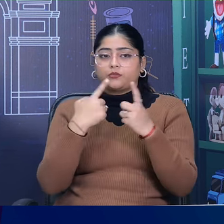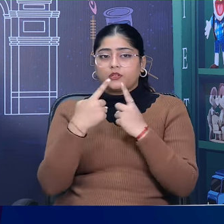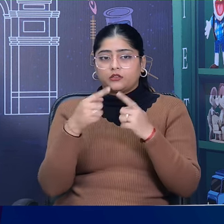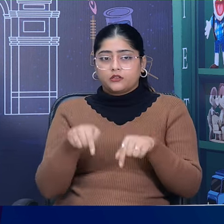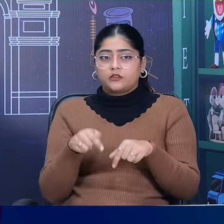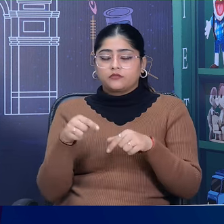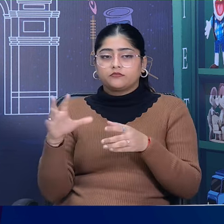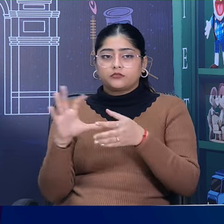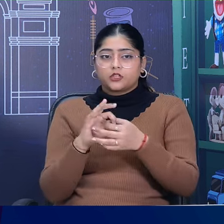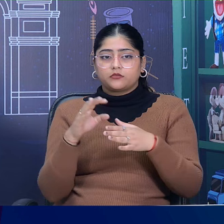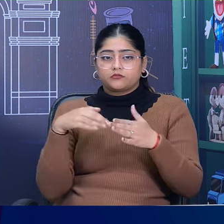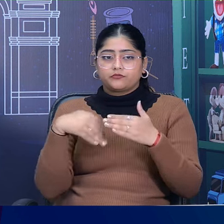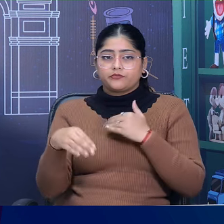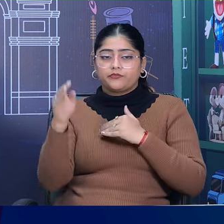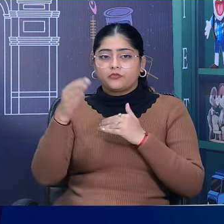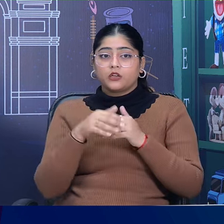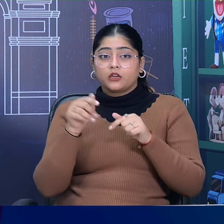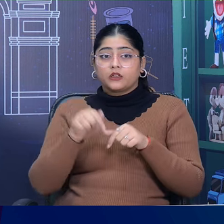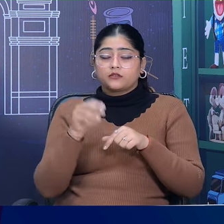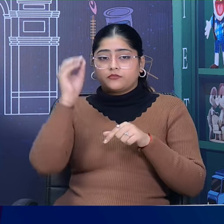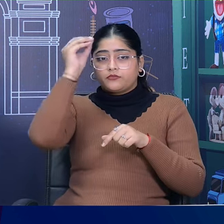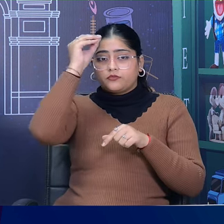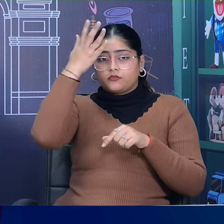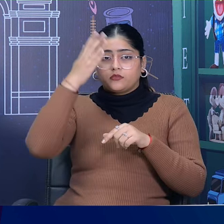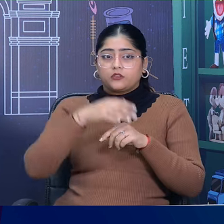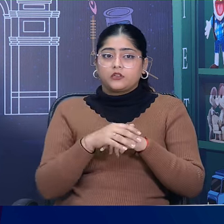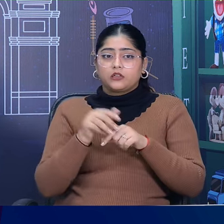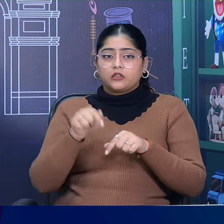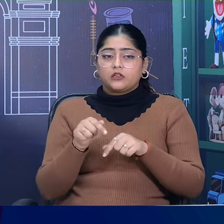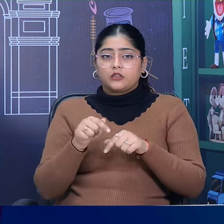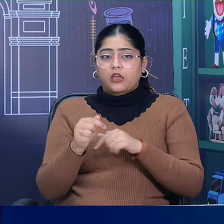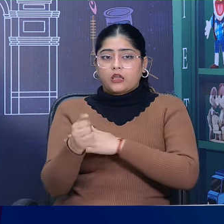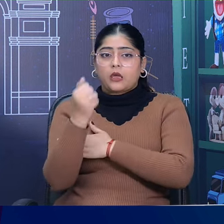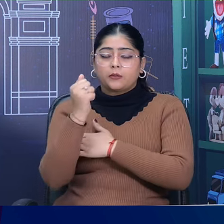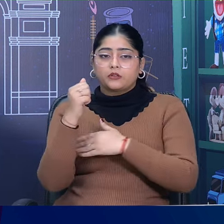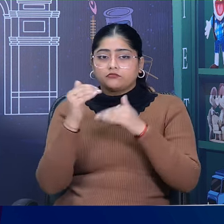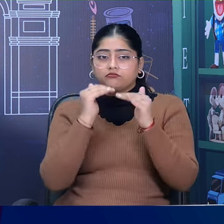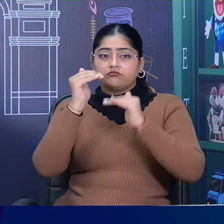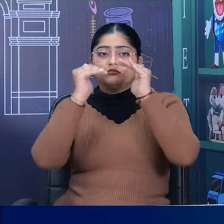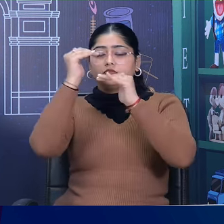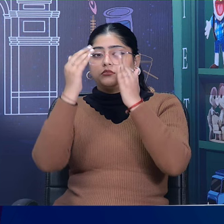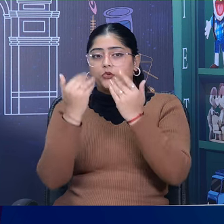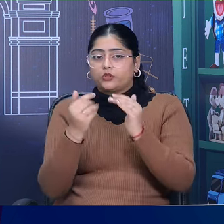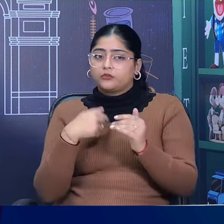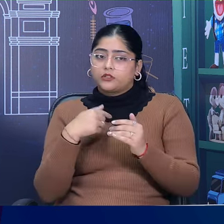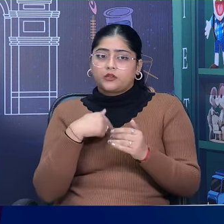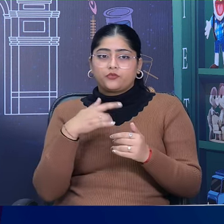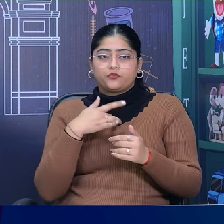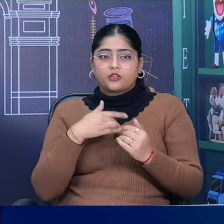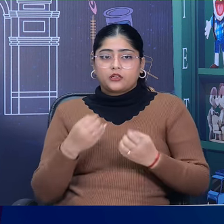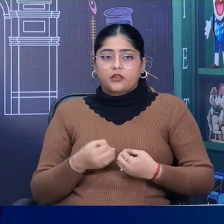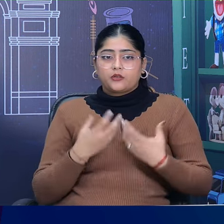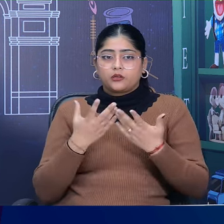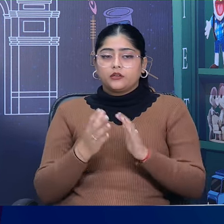लाइव सत्रों के साथ और अपने ज्ञान के जो एक क्षमता है जानकारी की एक क्षमता जो बढ़ती चली जाएगी तो हमें भी बहुत खुशी होगी आपका